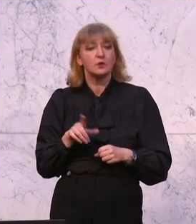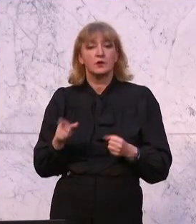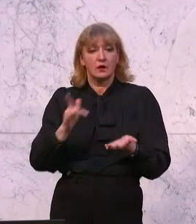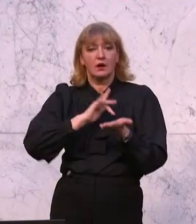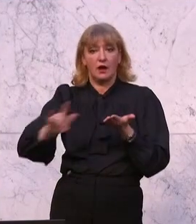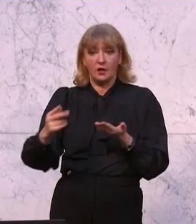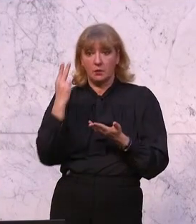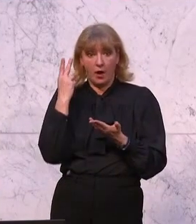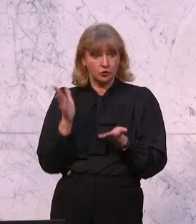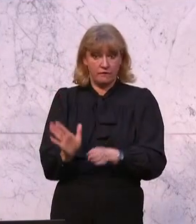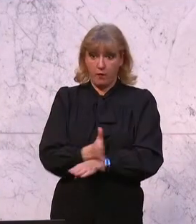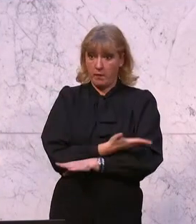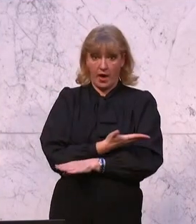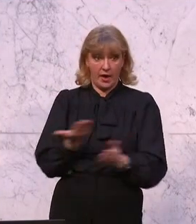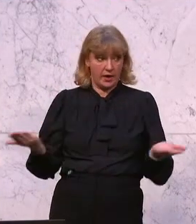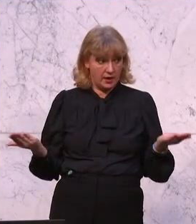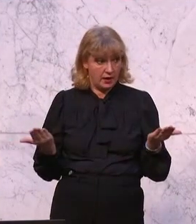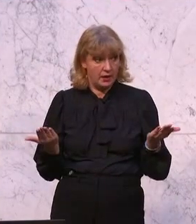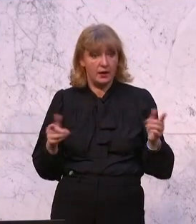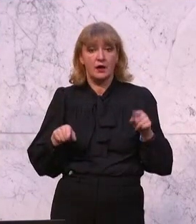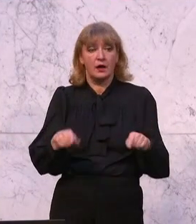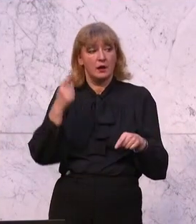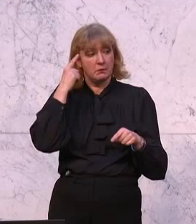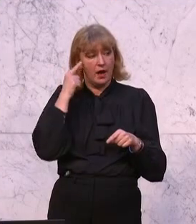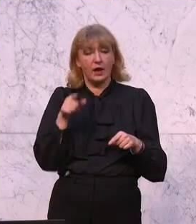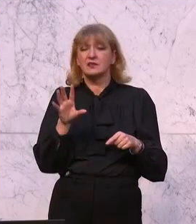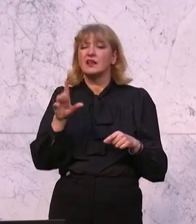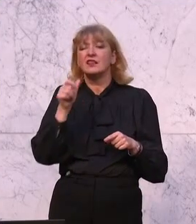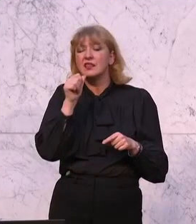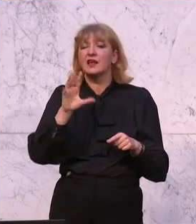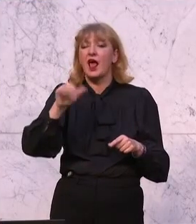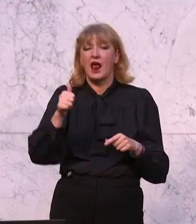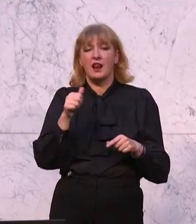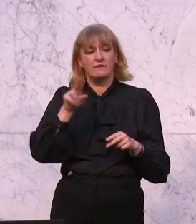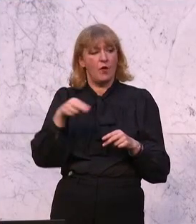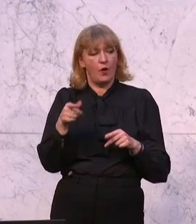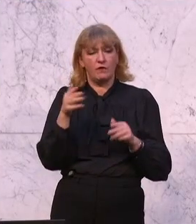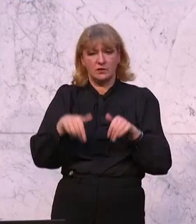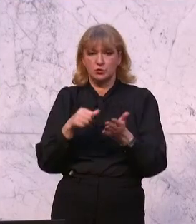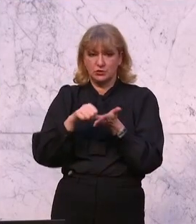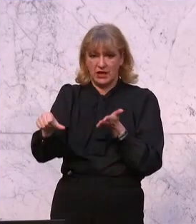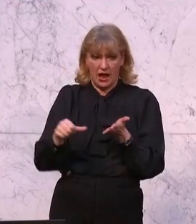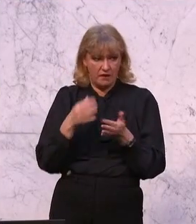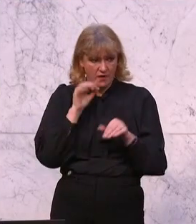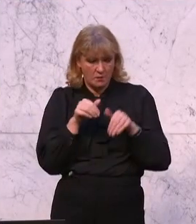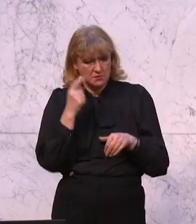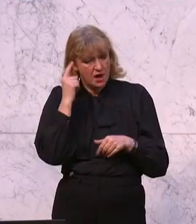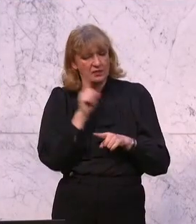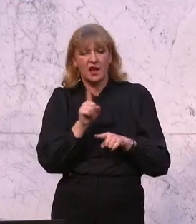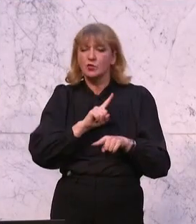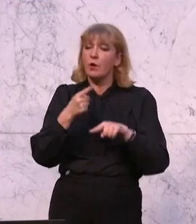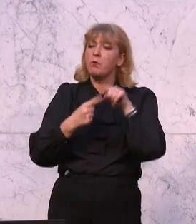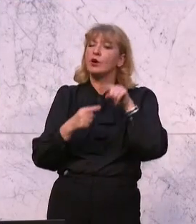Gratismaut vorbei ist. Es geht da nicht um die 11 Euro, die Sie also zukünftig zahlen müssen, Frau Minister. Es geht um die